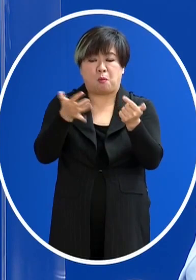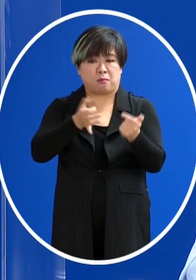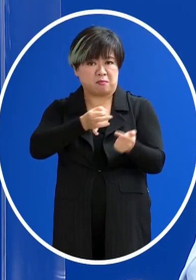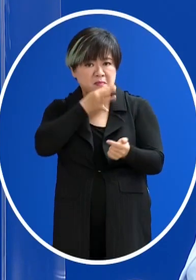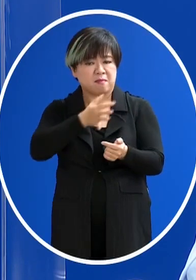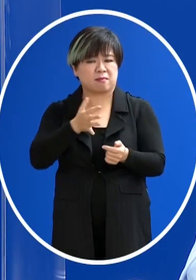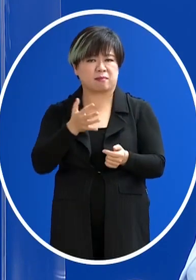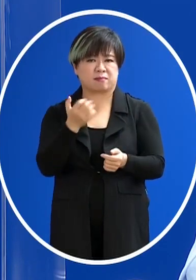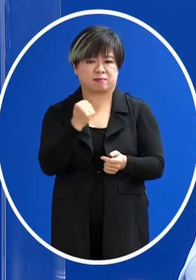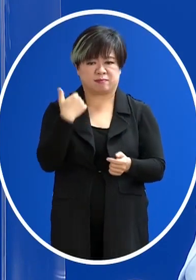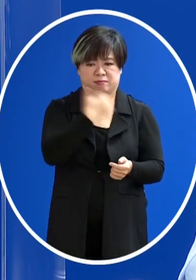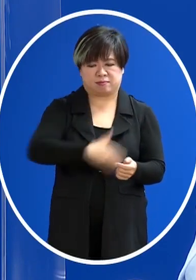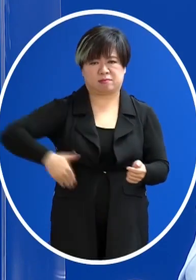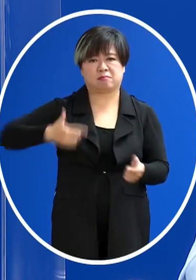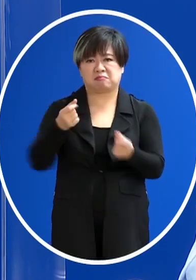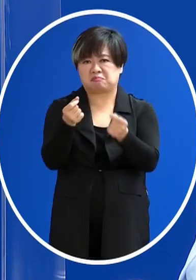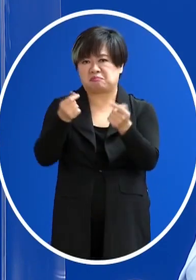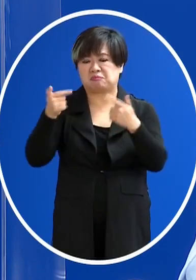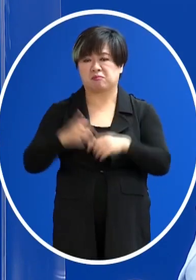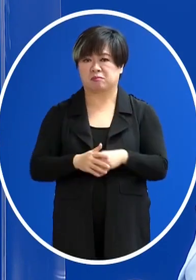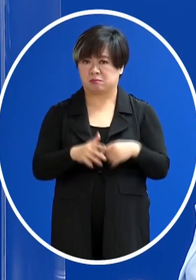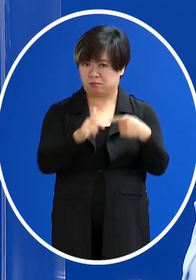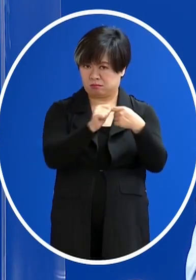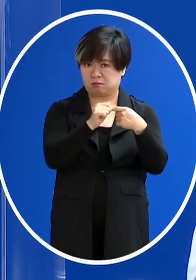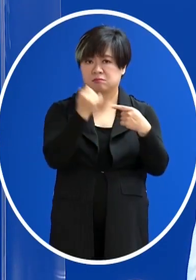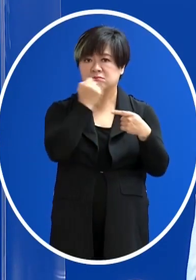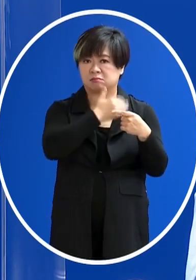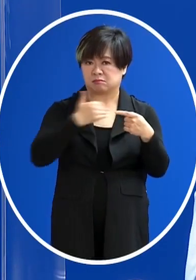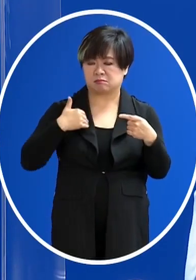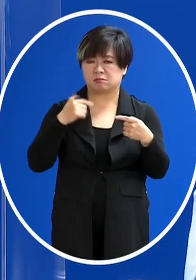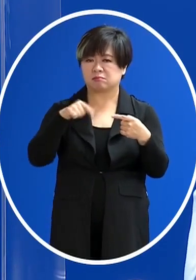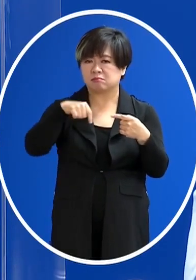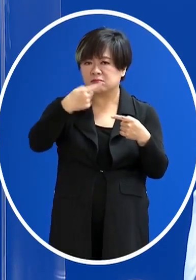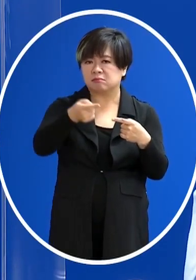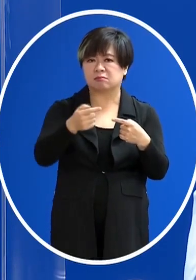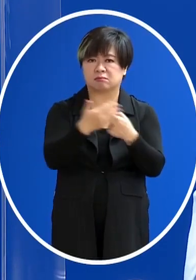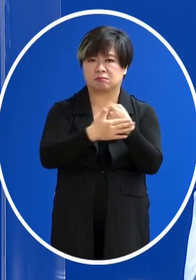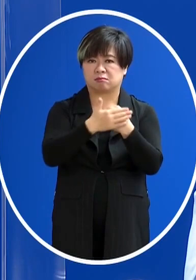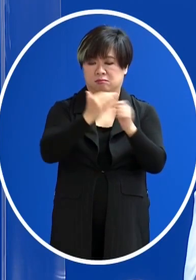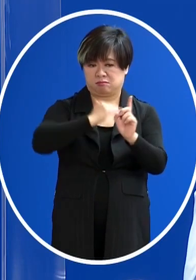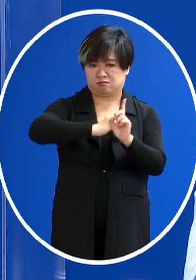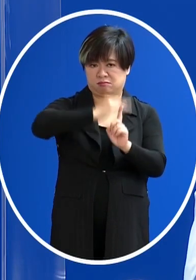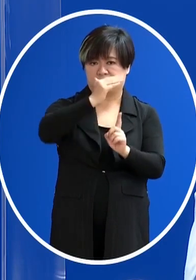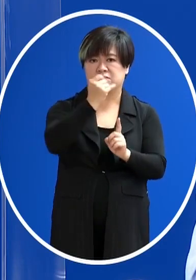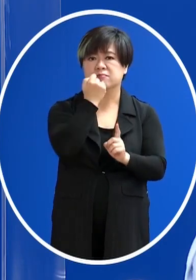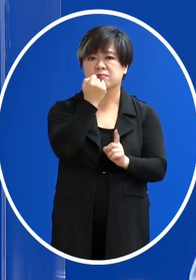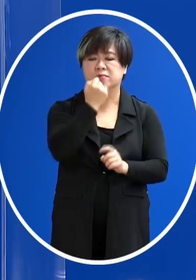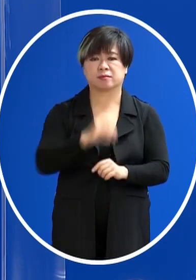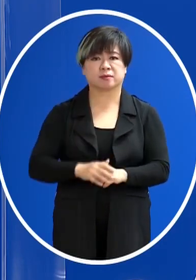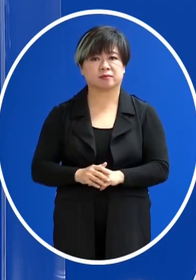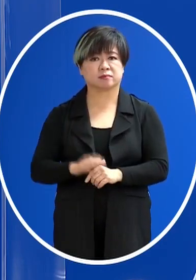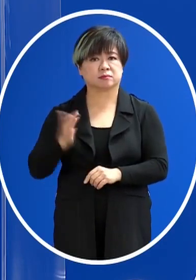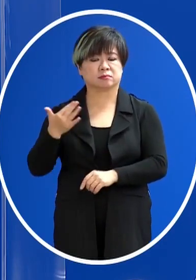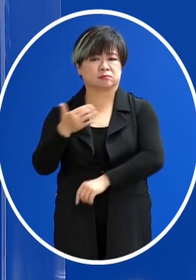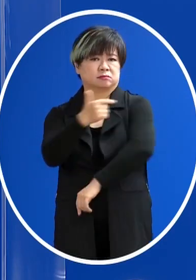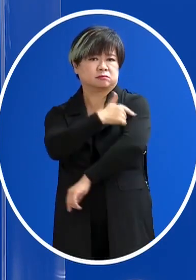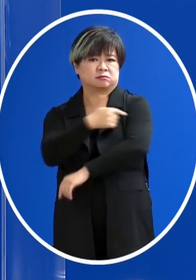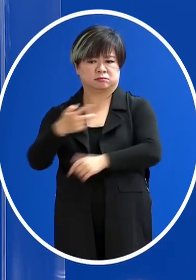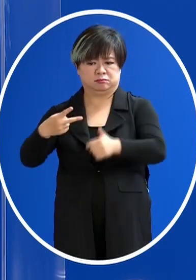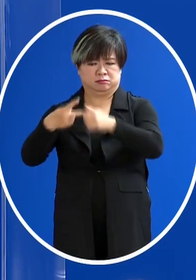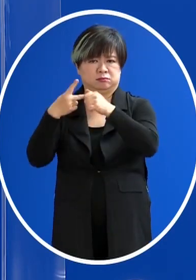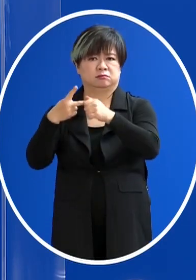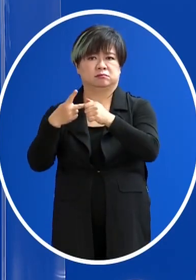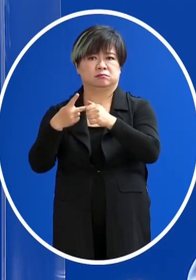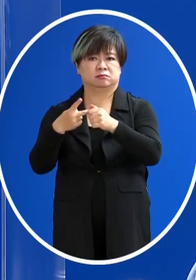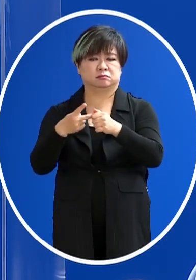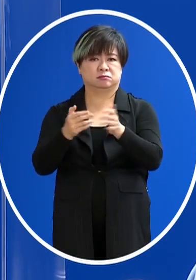高的这个抗体。所以一种可能性是说，它之后还是会产生足够的保护力哈，但是因为是在打完第二剂的第9天